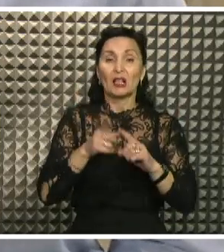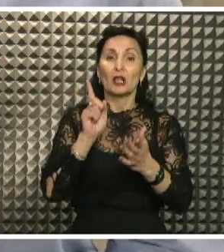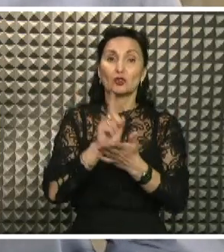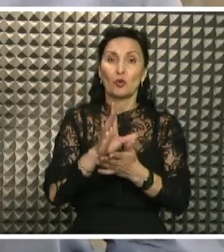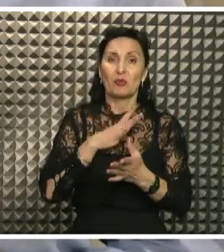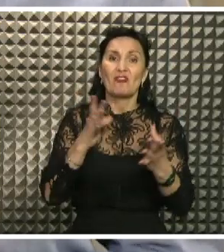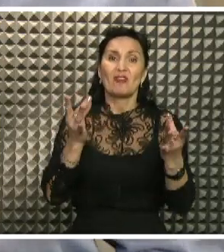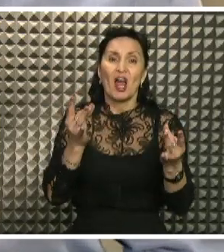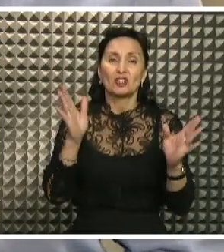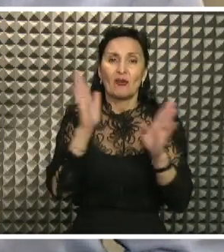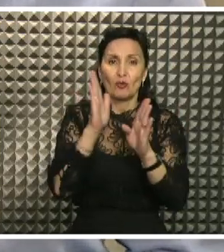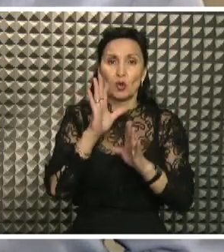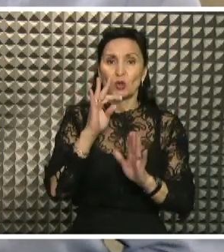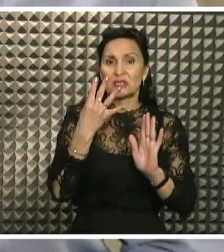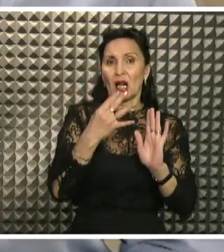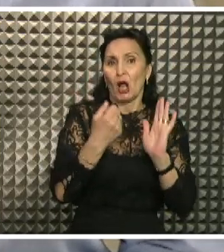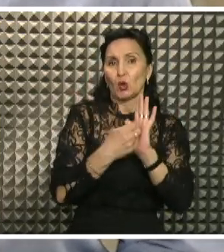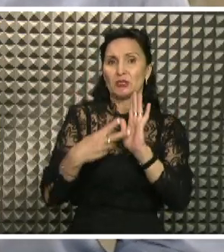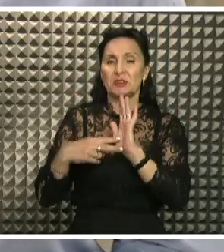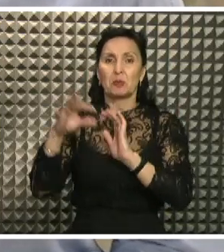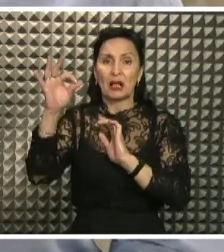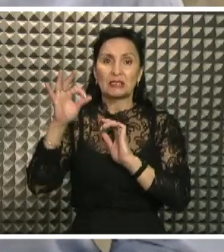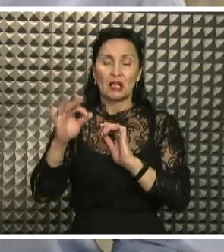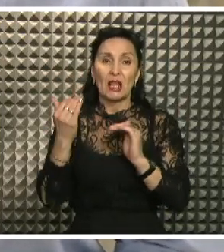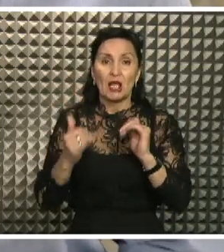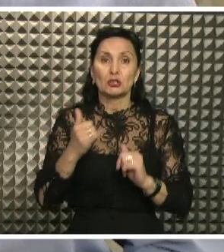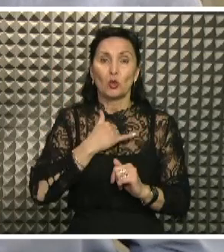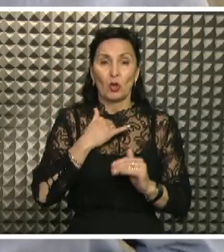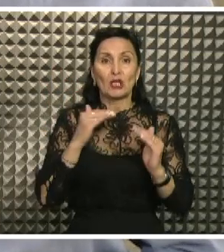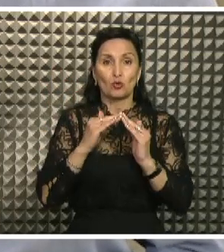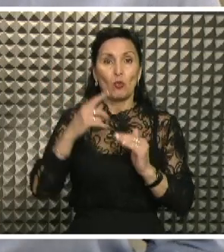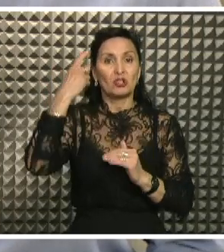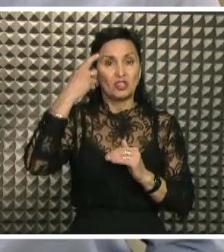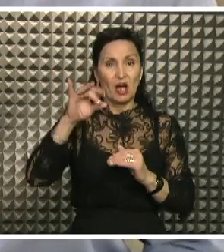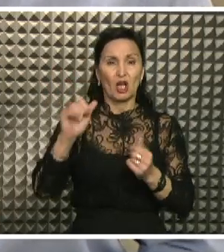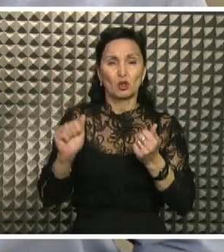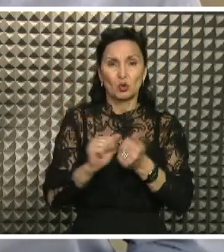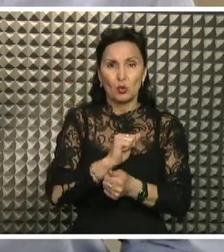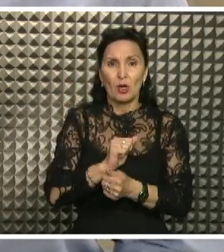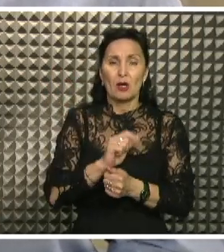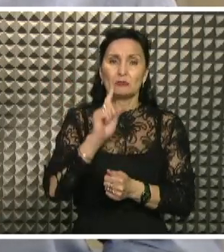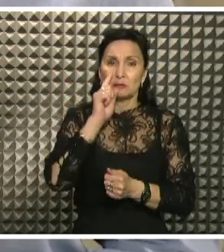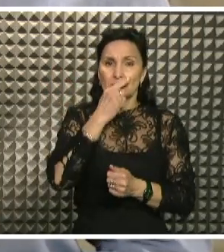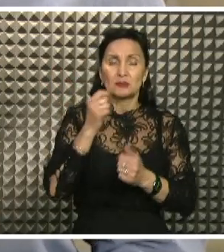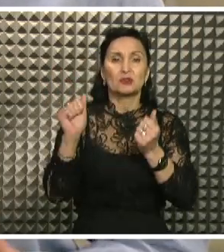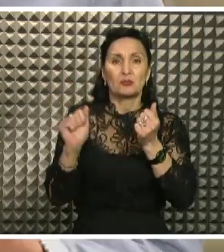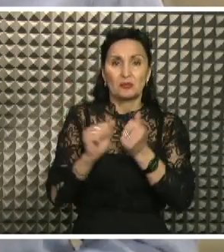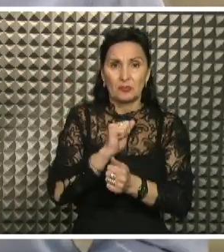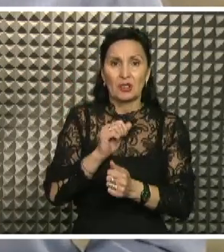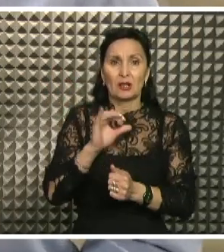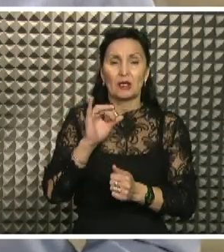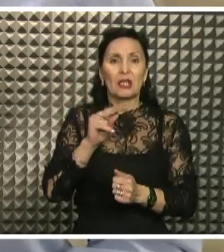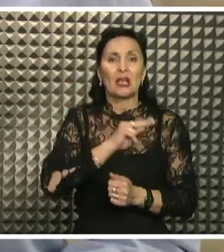быть влажность воздуха от 40 до 70%. Потому что если у нас с вами дома жарко и сухо, слизистые оболочки пересыхают, лизоцим